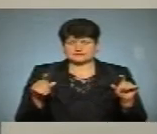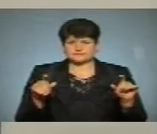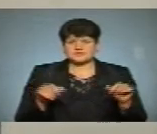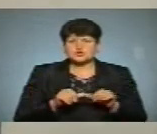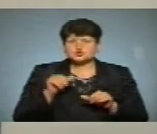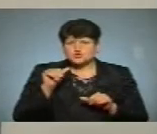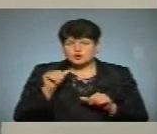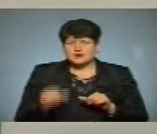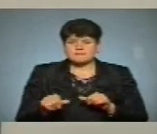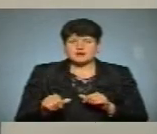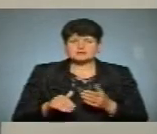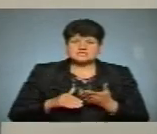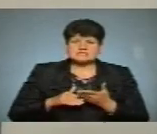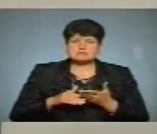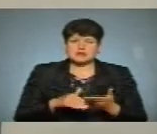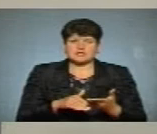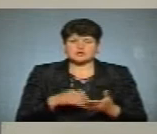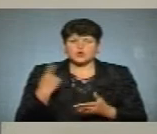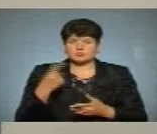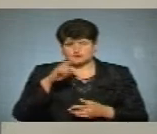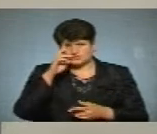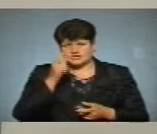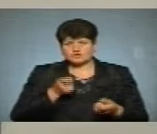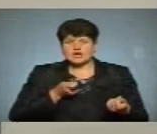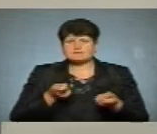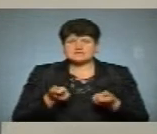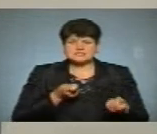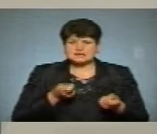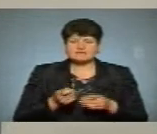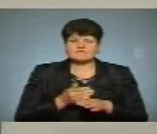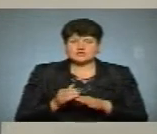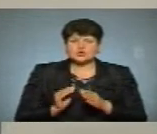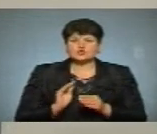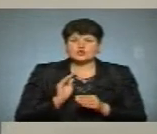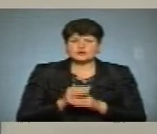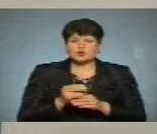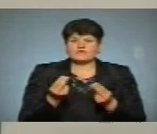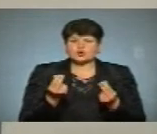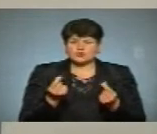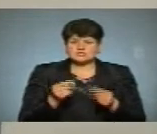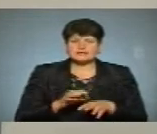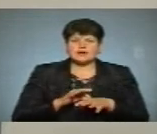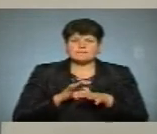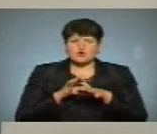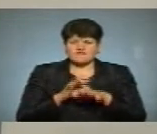Зокрема, за сприяння обласної державної адміністрації виділені додаткові кошти на проведення